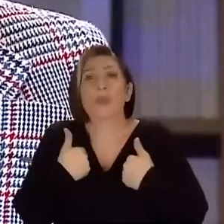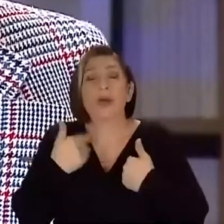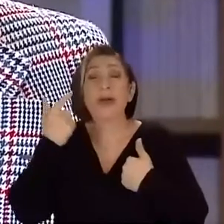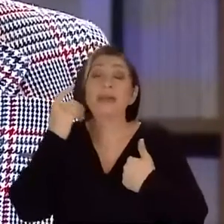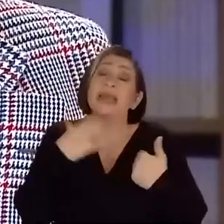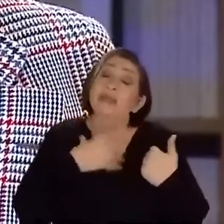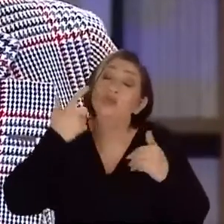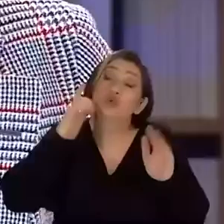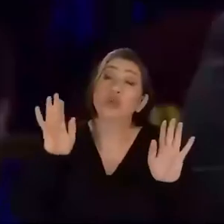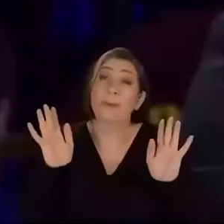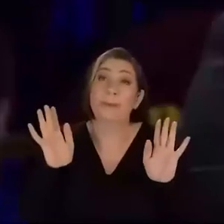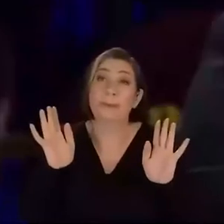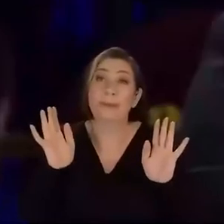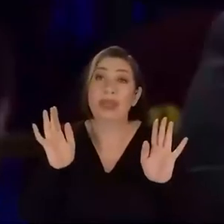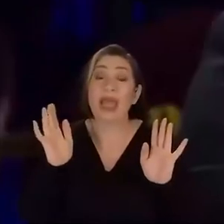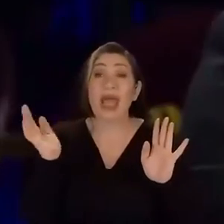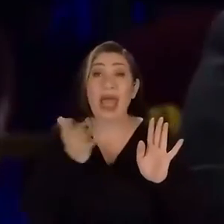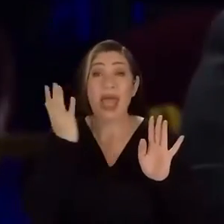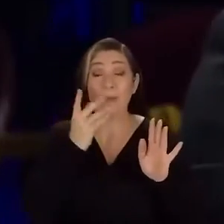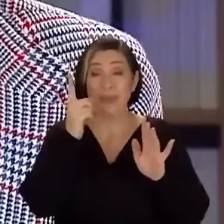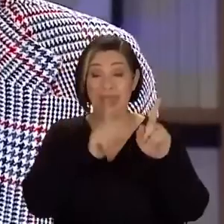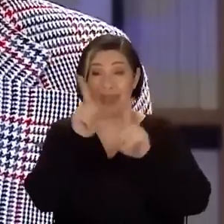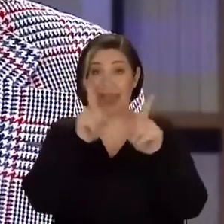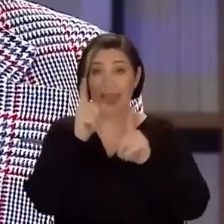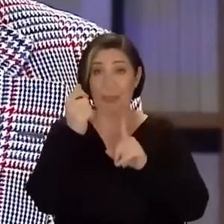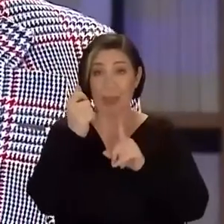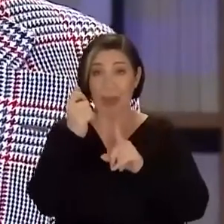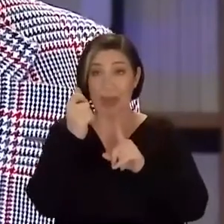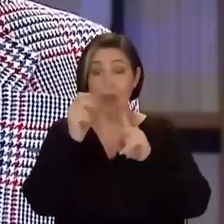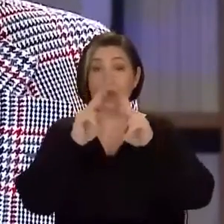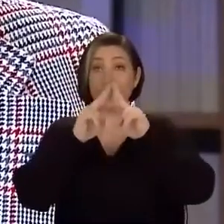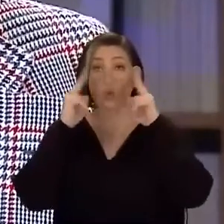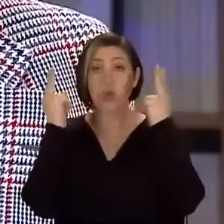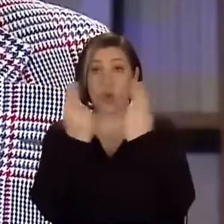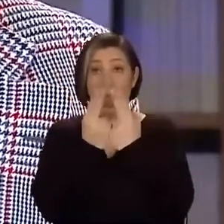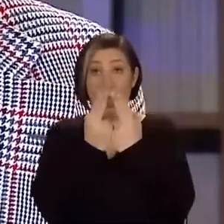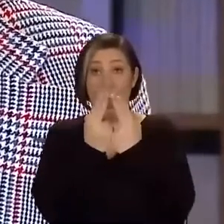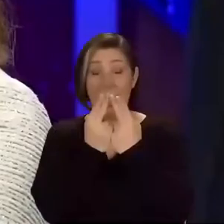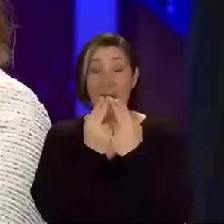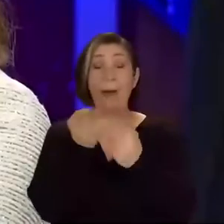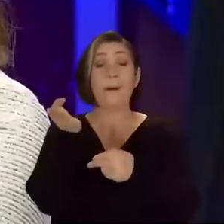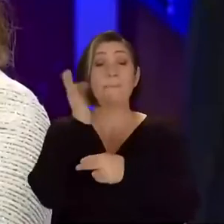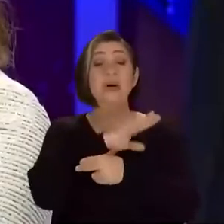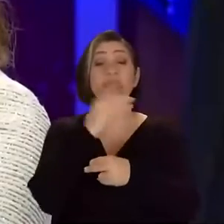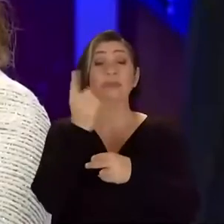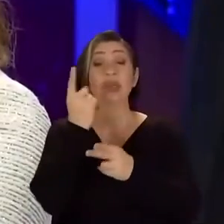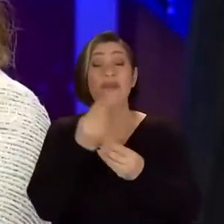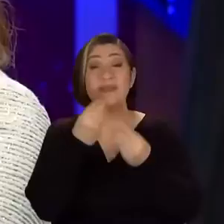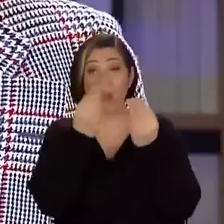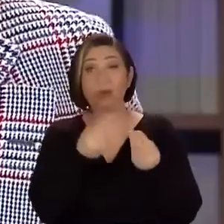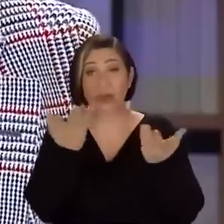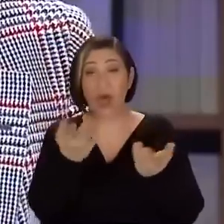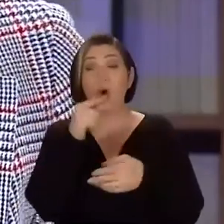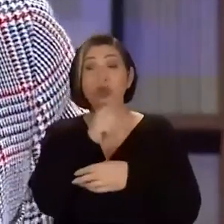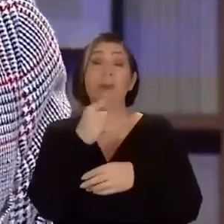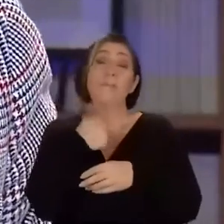felsefik olarak. Yani eğer bir kripto para dünyaya başka şeyler vaat ediyorsa o